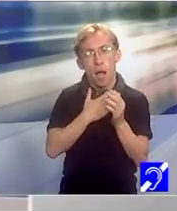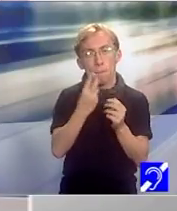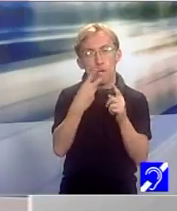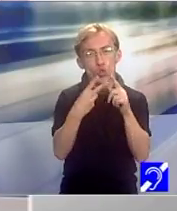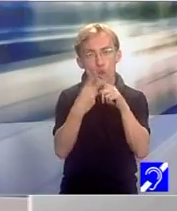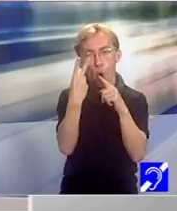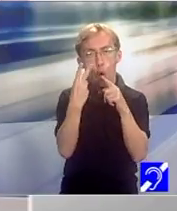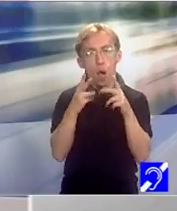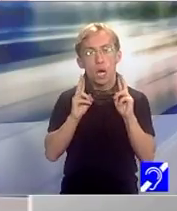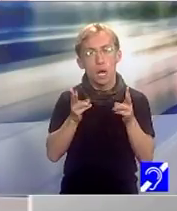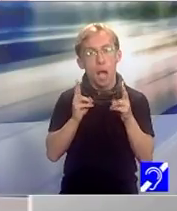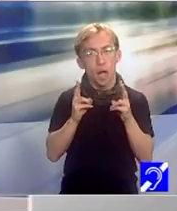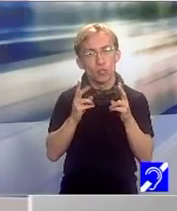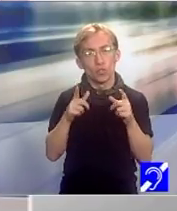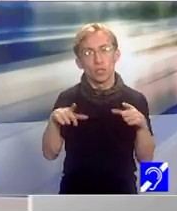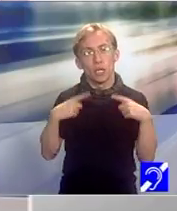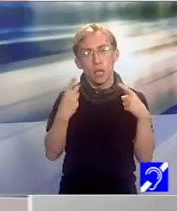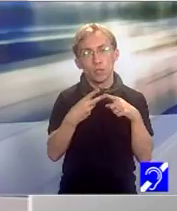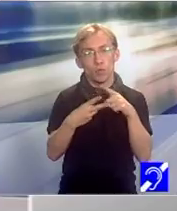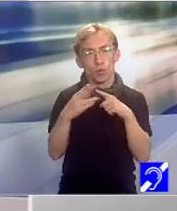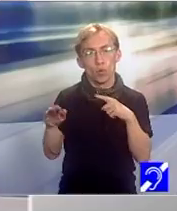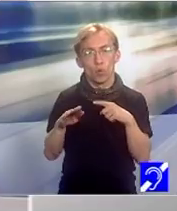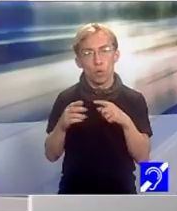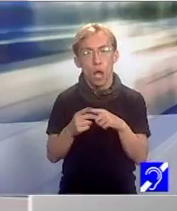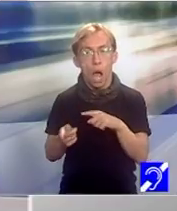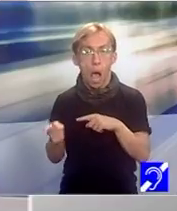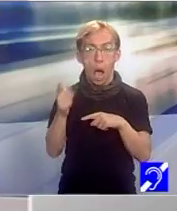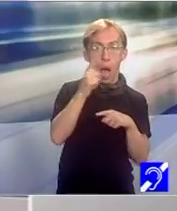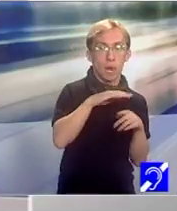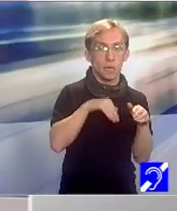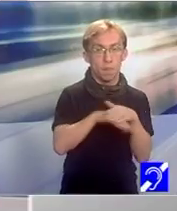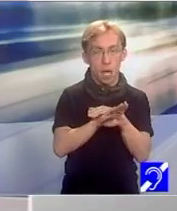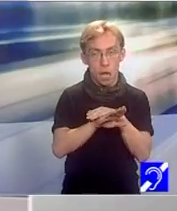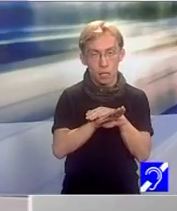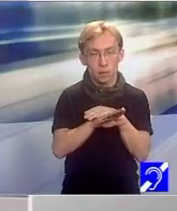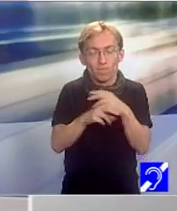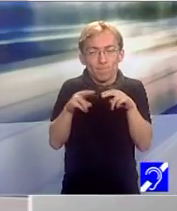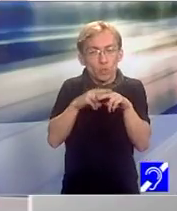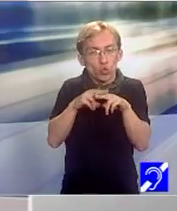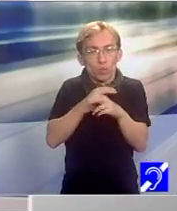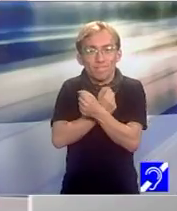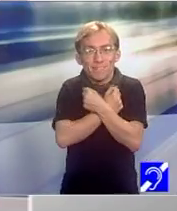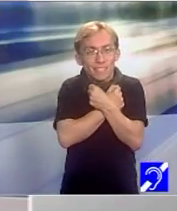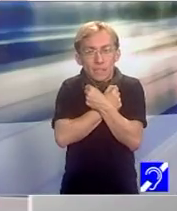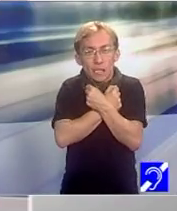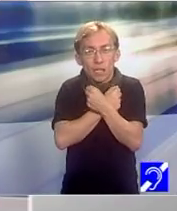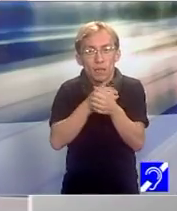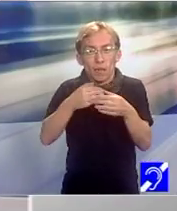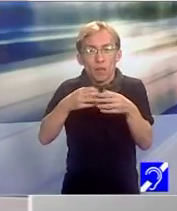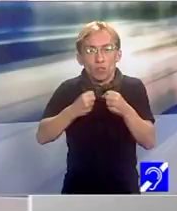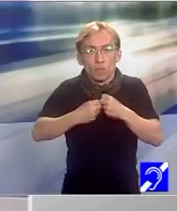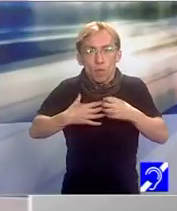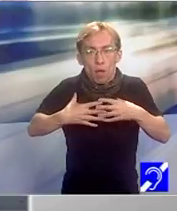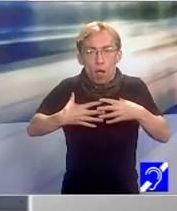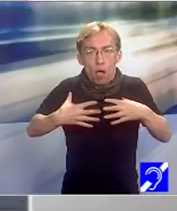cresc doi copii singură. Alt mesaj primit ieri: cum îmi strâng copilul în brațe pentru că se umflă. Și la un moment